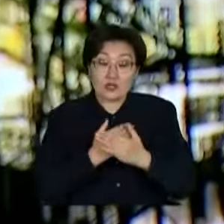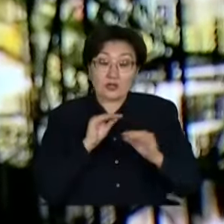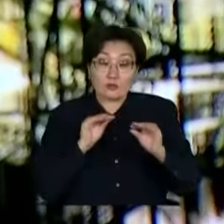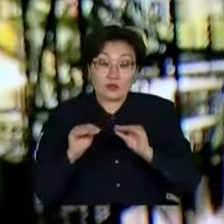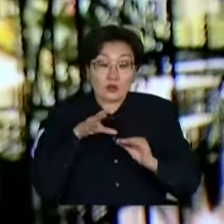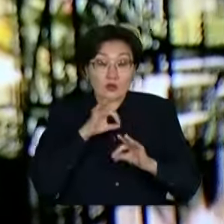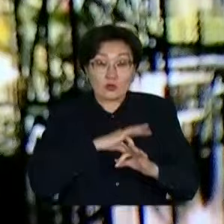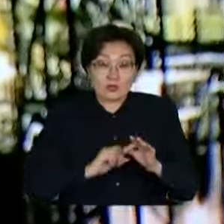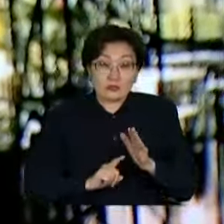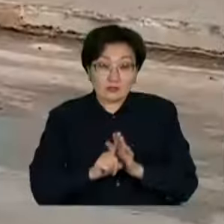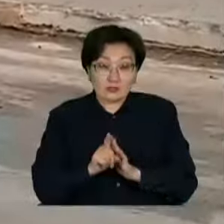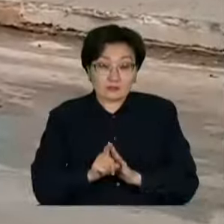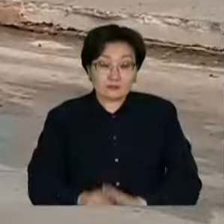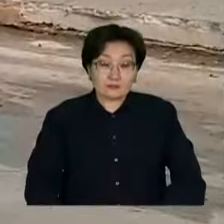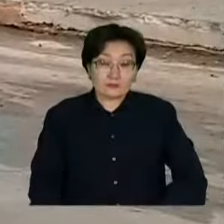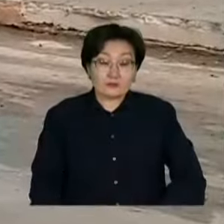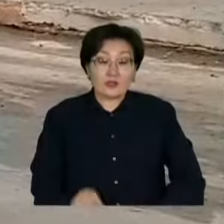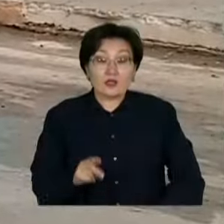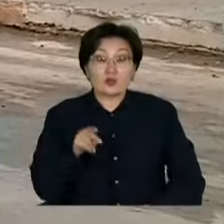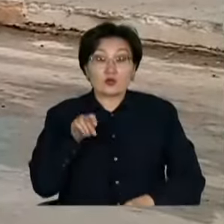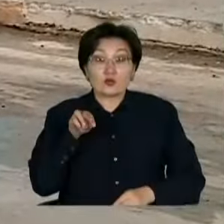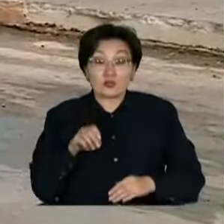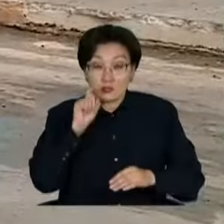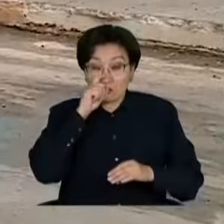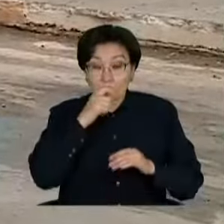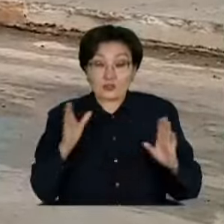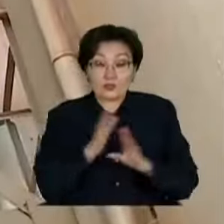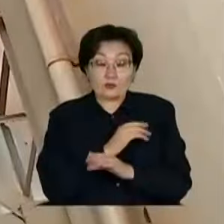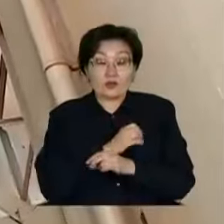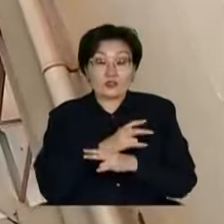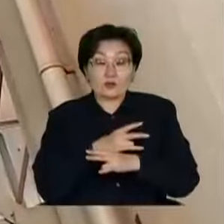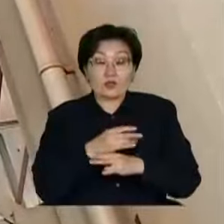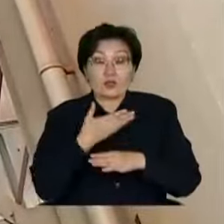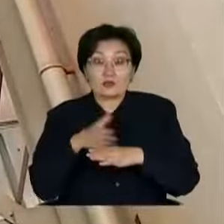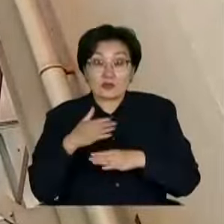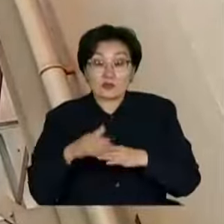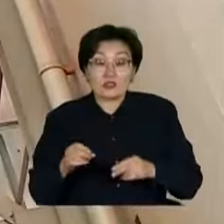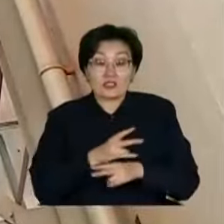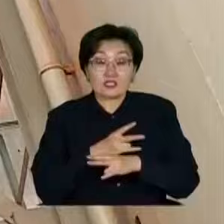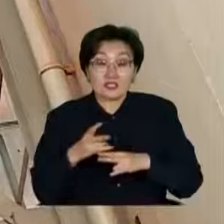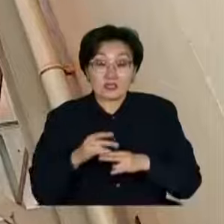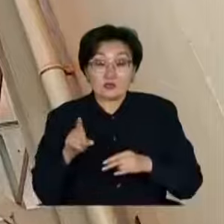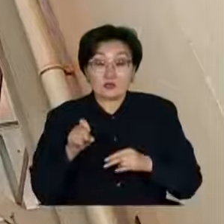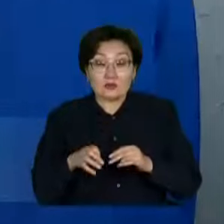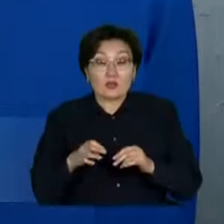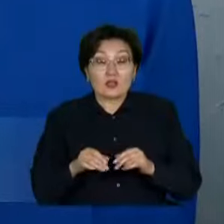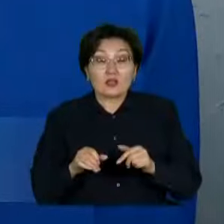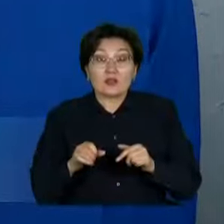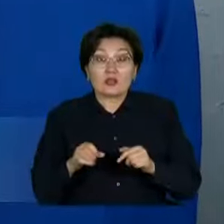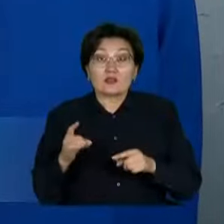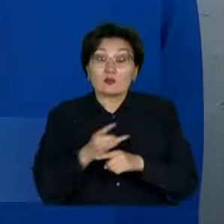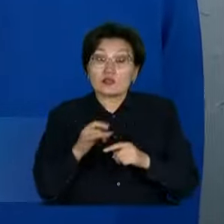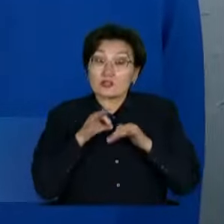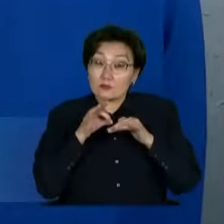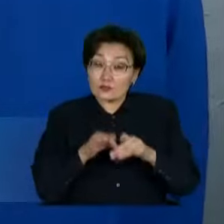енгізген. Күкірт қышқылы зауытынан ауаға тарайтын зиянды заттардың мөлшері осыған дейін 90-ына бір рет жүргізіліп отырған.